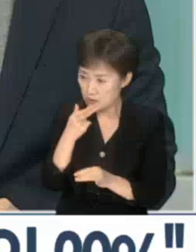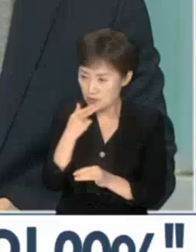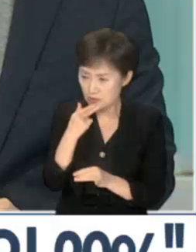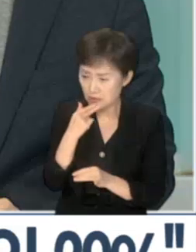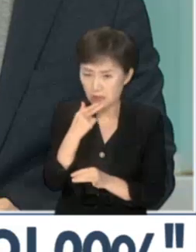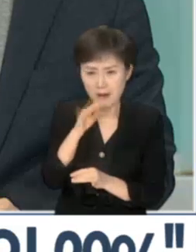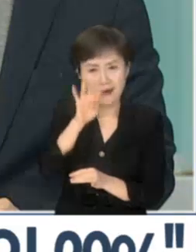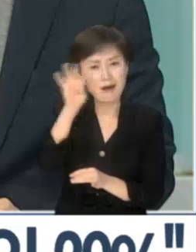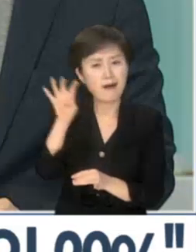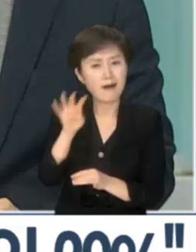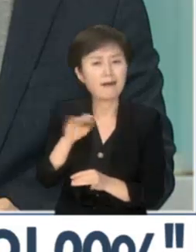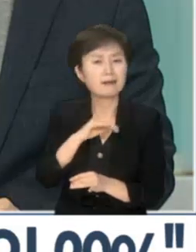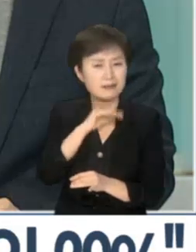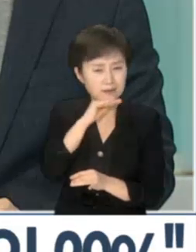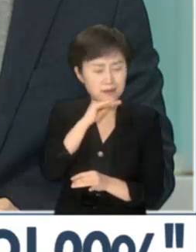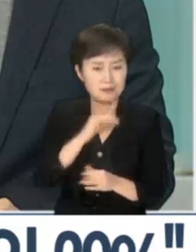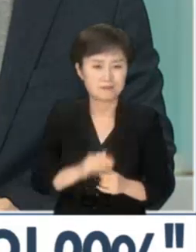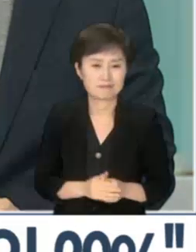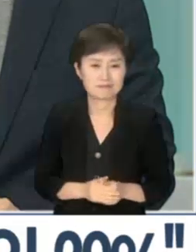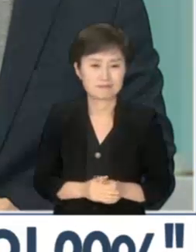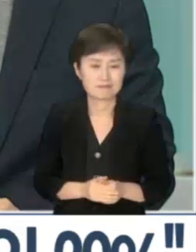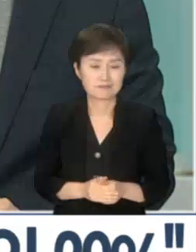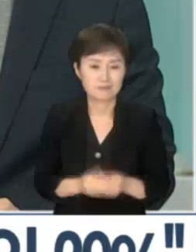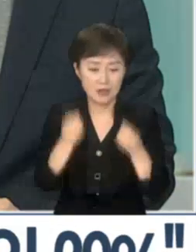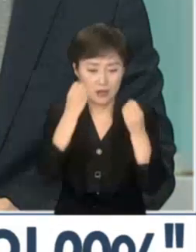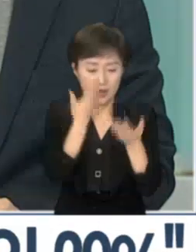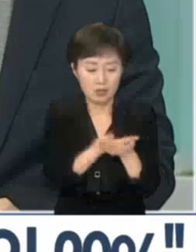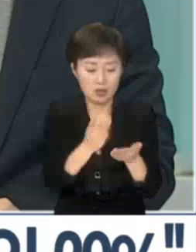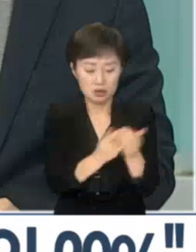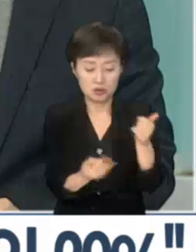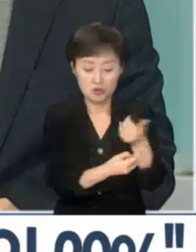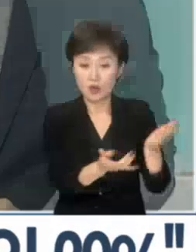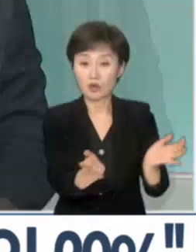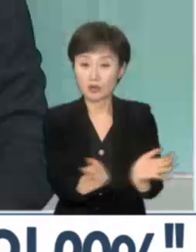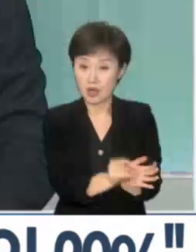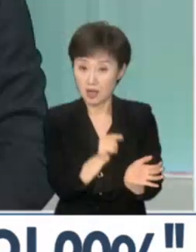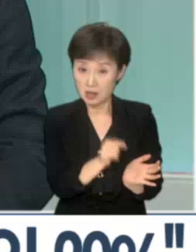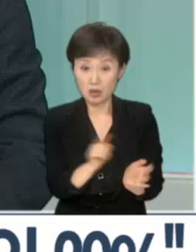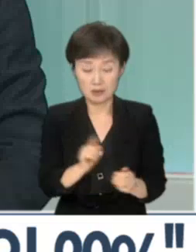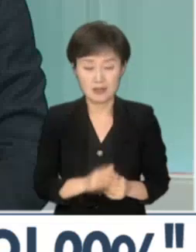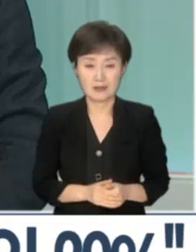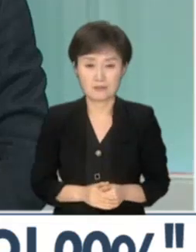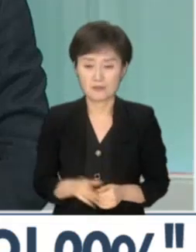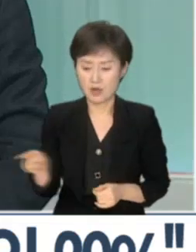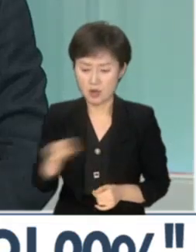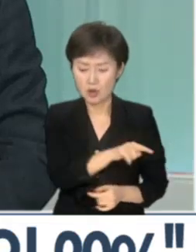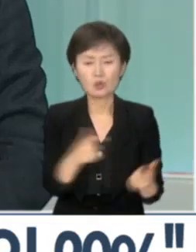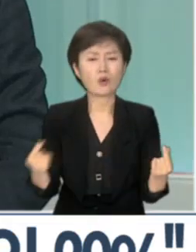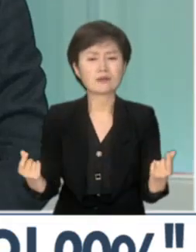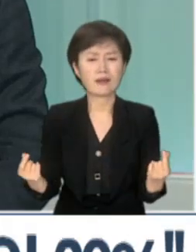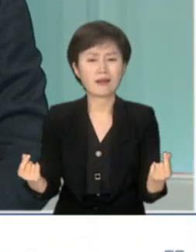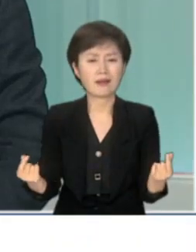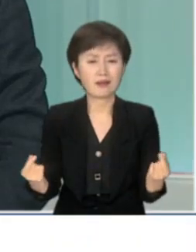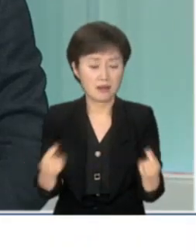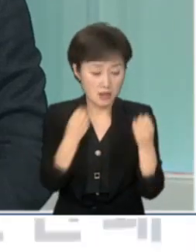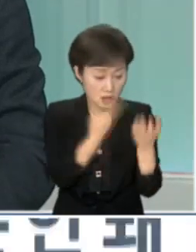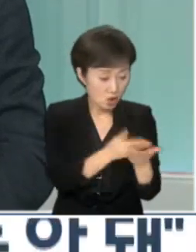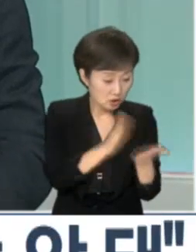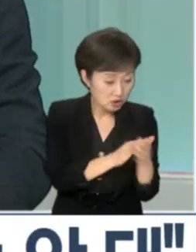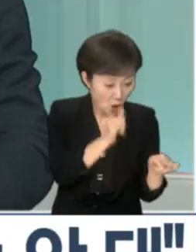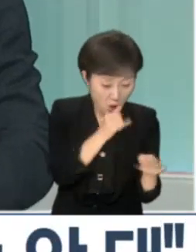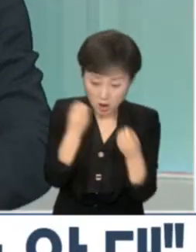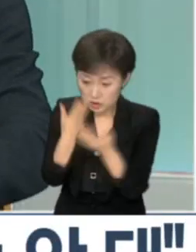될 것 같습니다. 네. 혁신이라는 것은 결국은 여야와 관계없습니다. 혁신이라는 것은 뭐 지금 민주당도 혁신이가 존재하고 지금